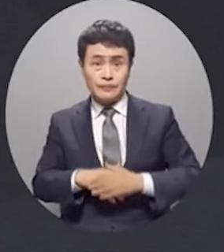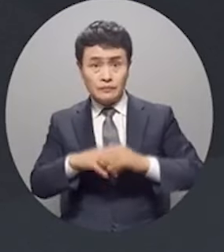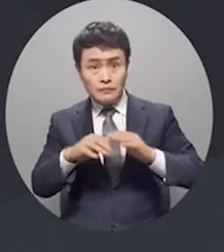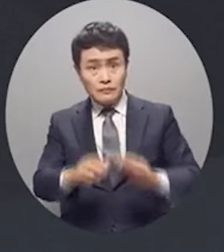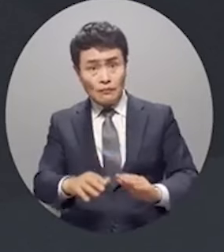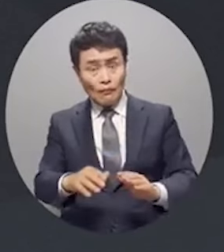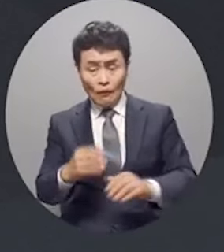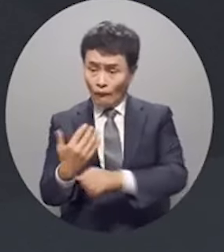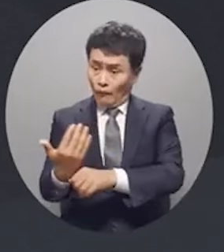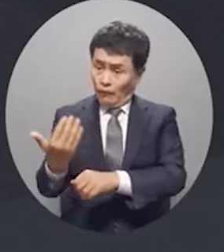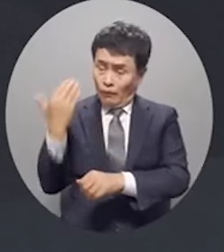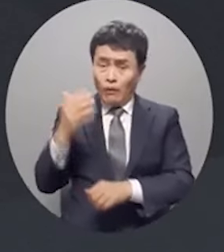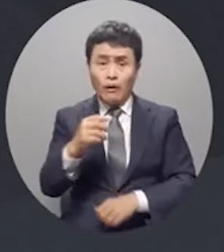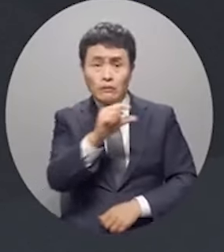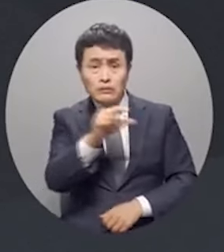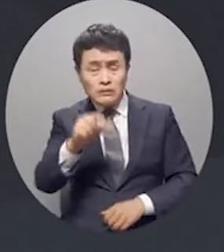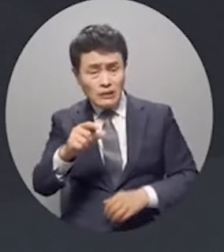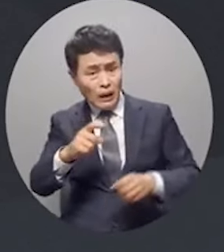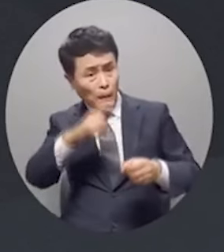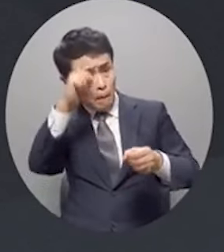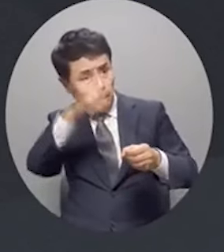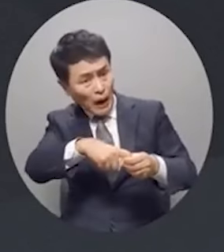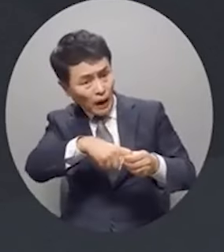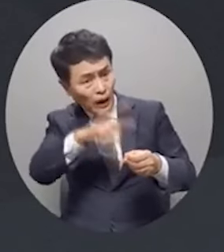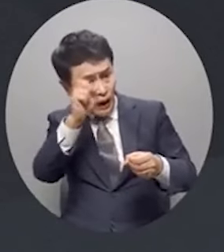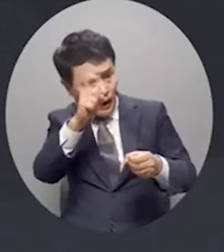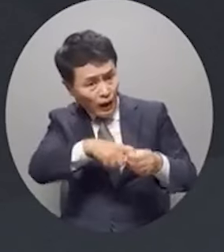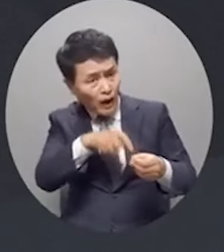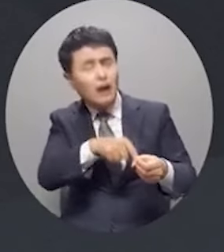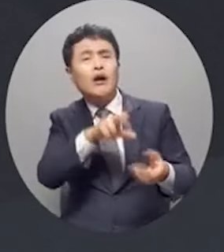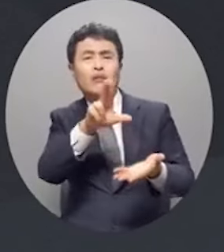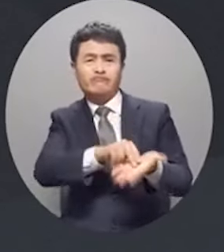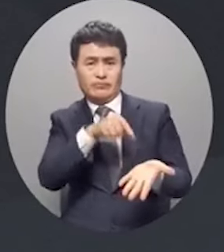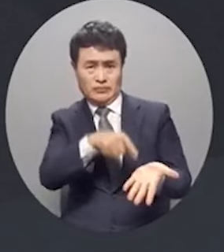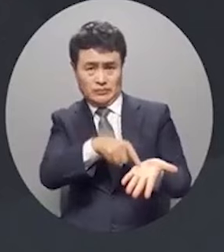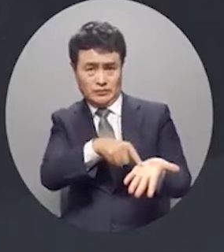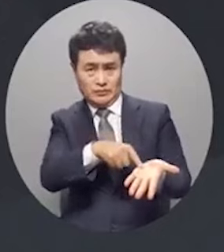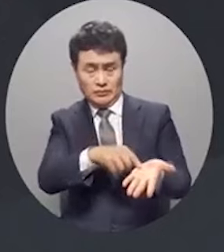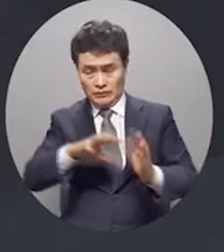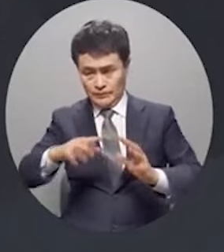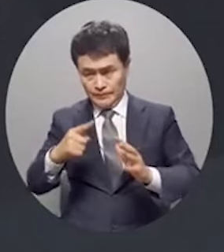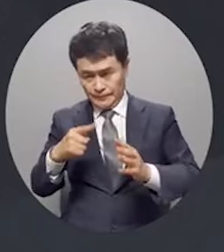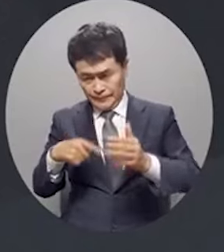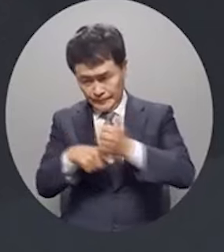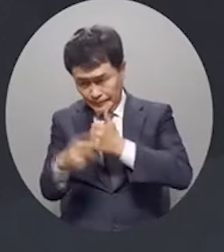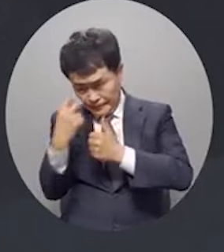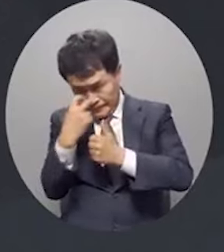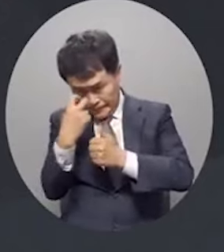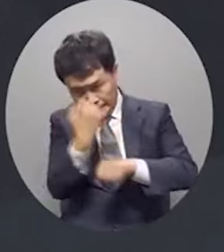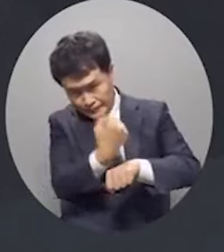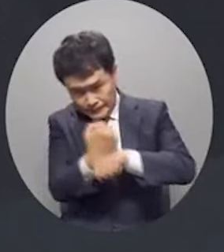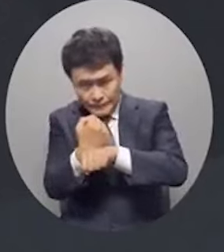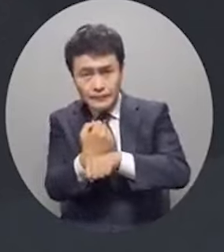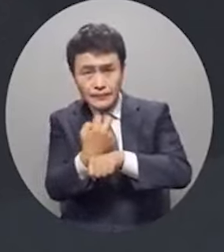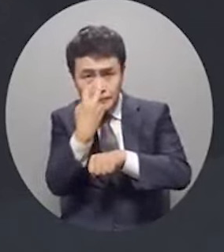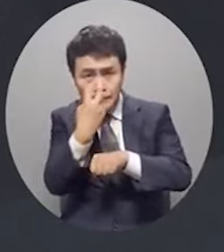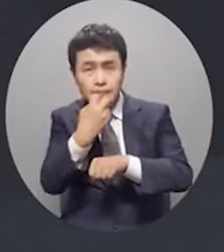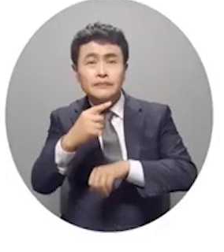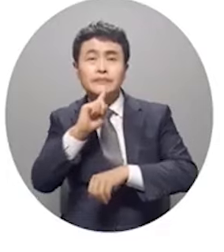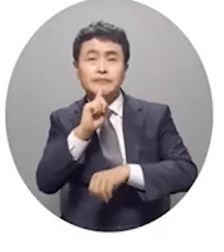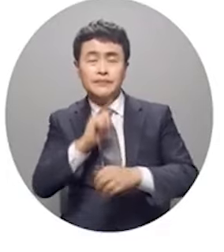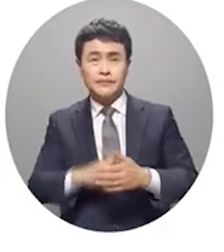그러면서 이전에도 테슬라 잠금 장치에 대한 논란이 있었던 만큼 국립과학수사연구원의 감식을 받을 예정이라고